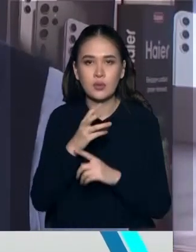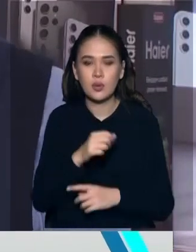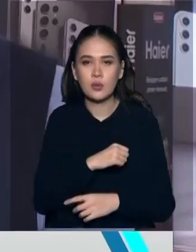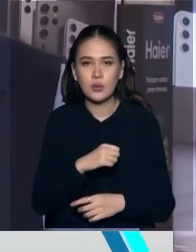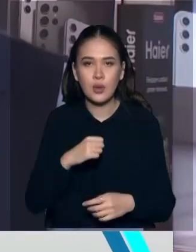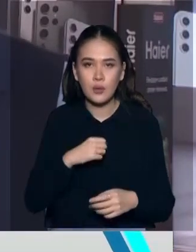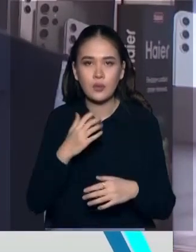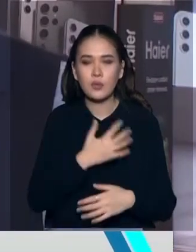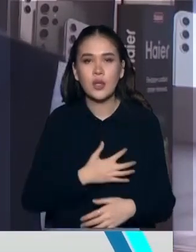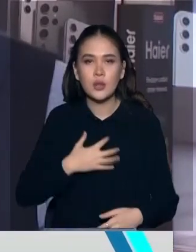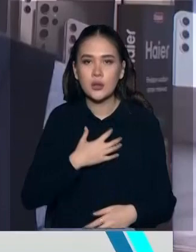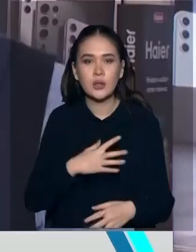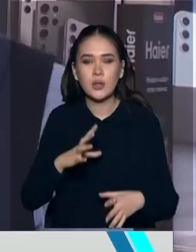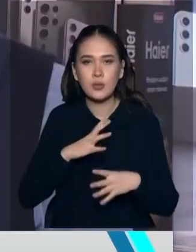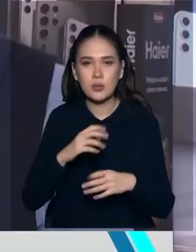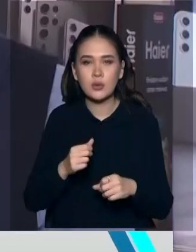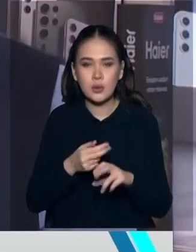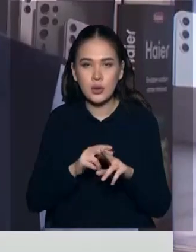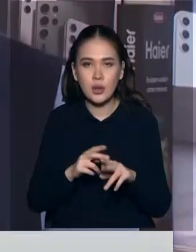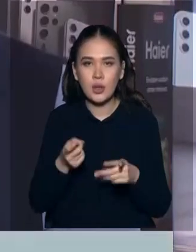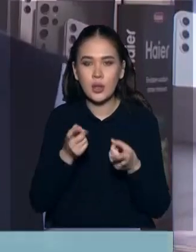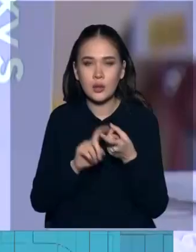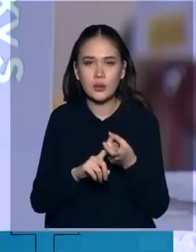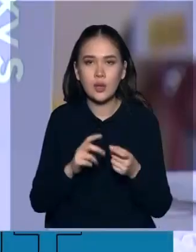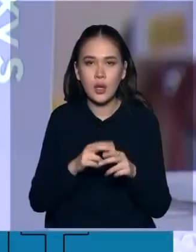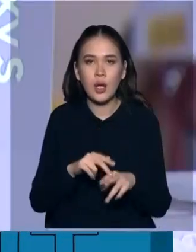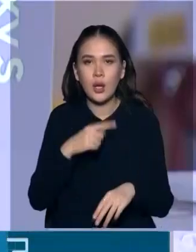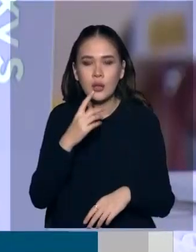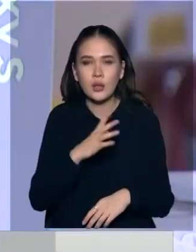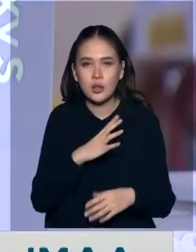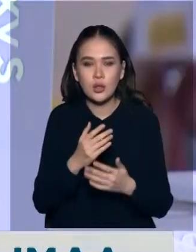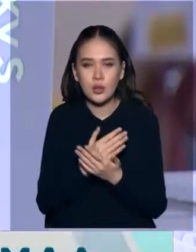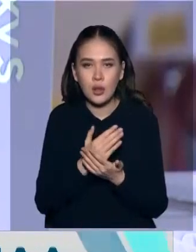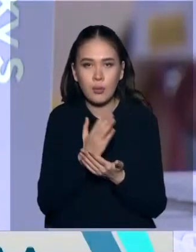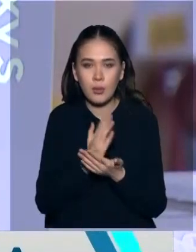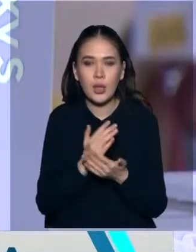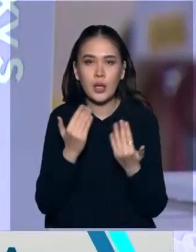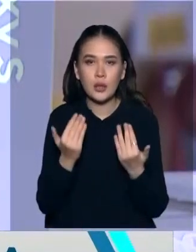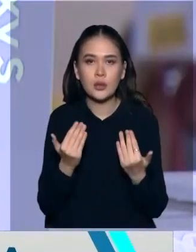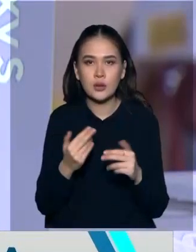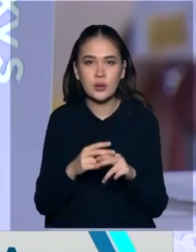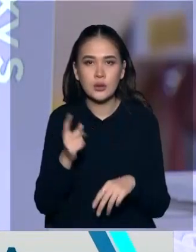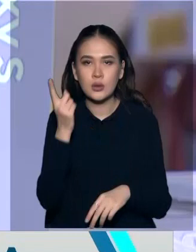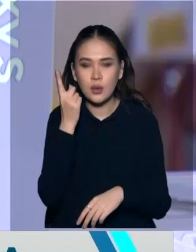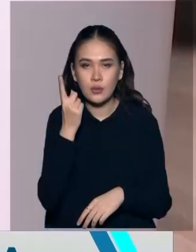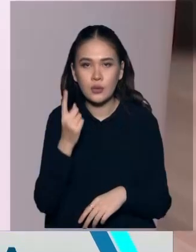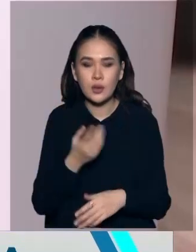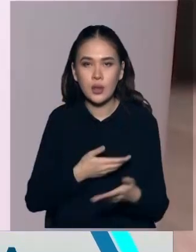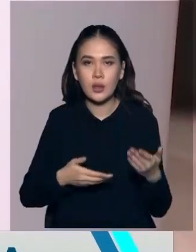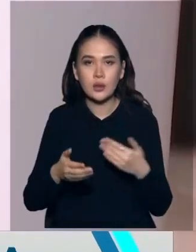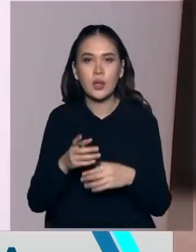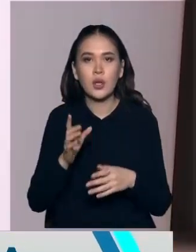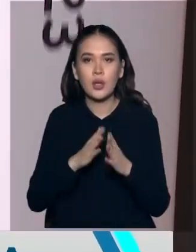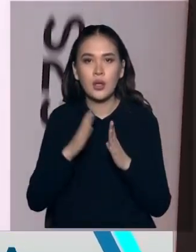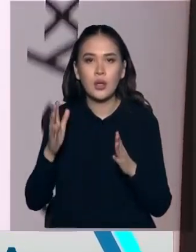де функциялары маңызды болуы мүмкін. Бұған қатысты да айтар жаңалықтарымыз бар. Дәл бүгінгі біздің телефонымыздан асқан